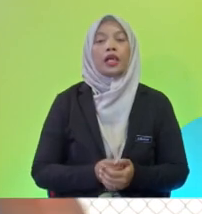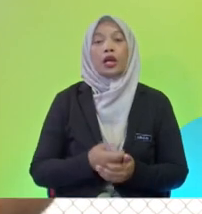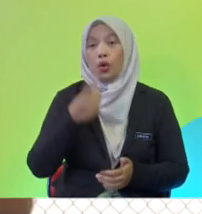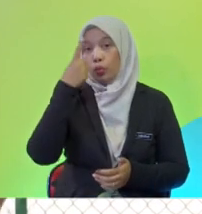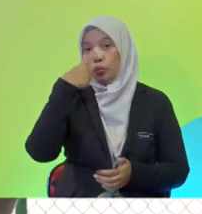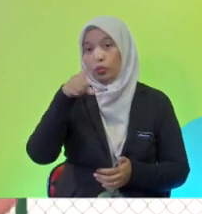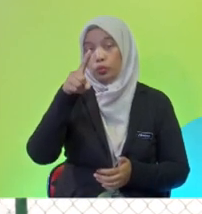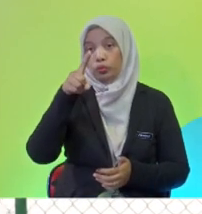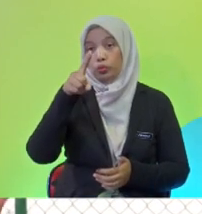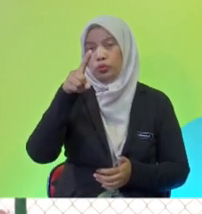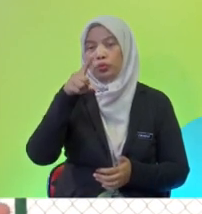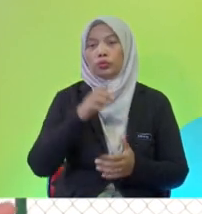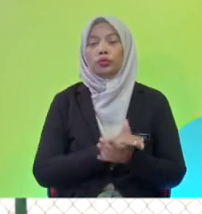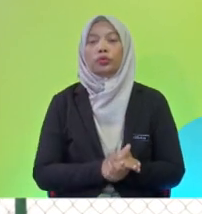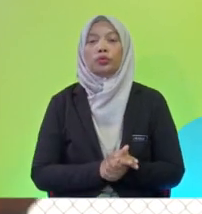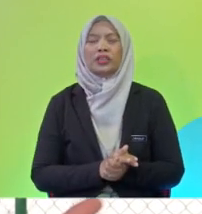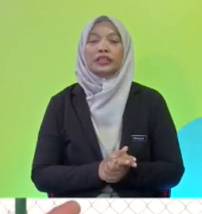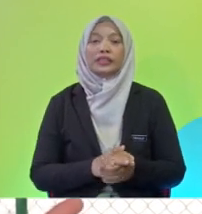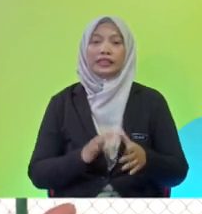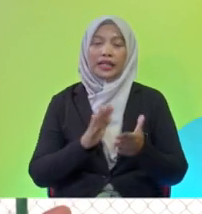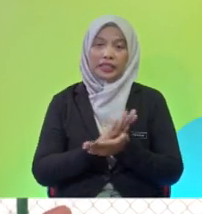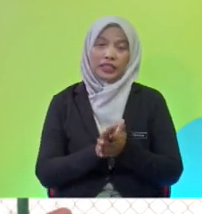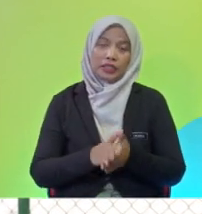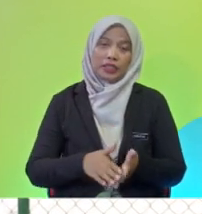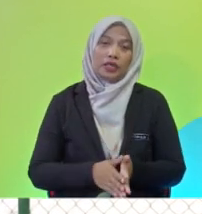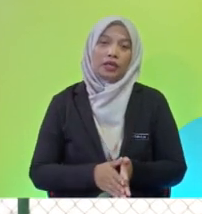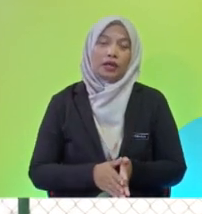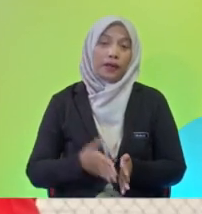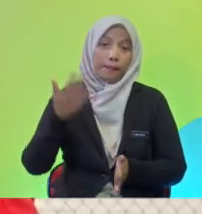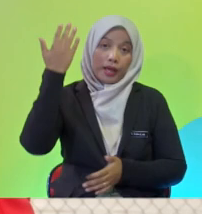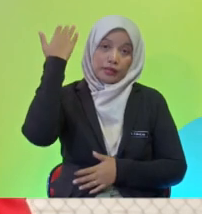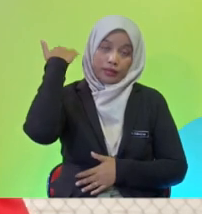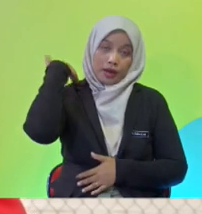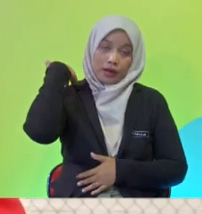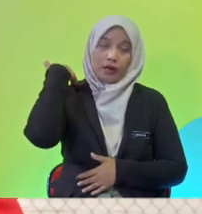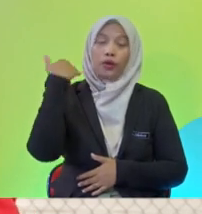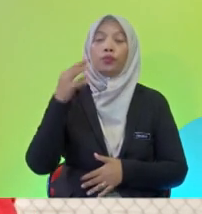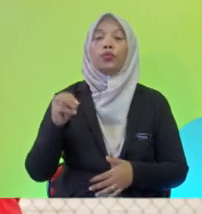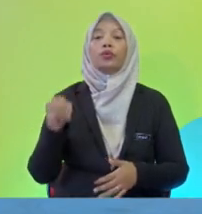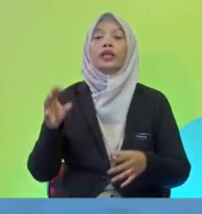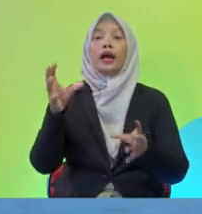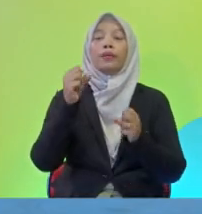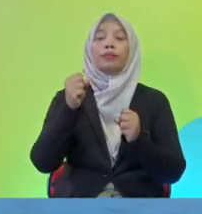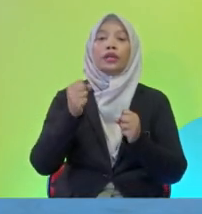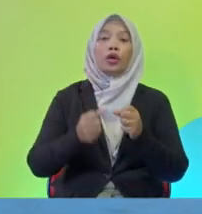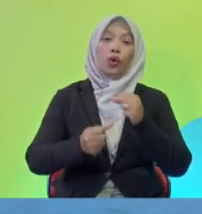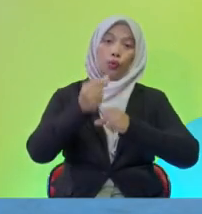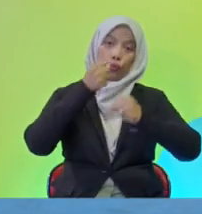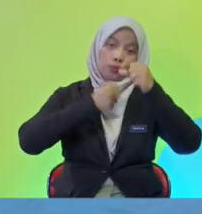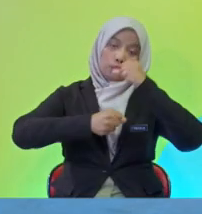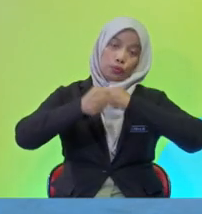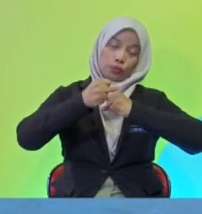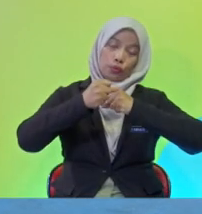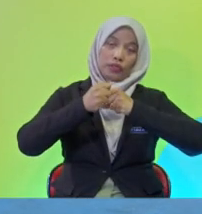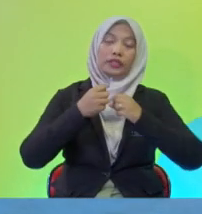untuk mengaktifkan bola itu adalah membawa ke belakang. Ke belakang. Sama ada murid yang mengambil itu mengundur ataupun murid